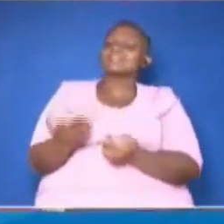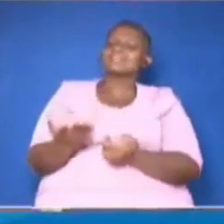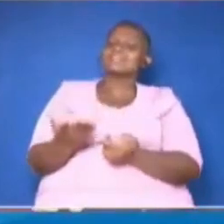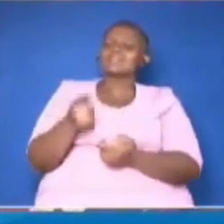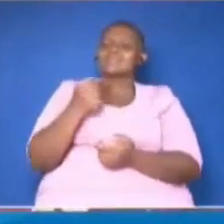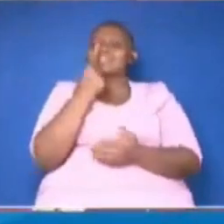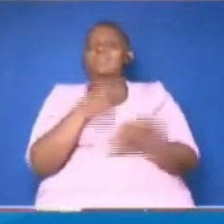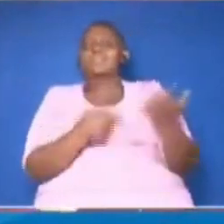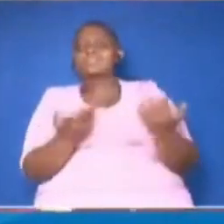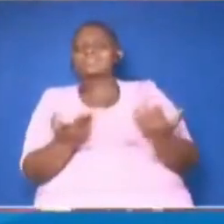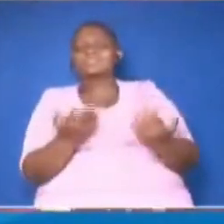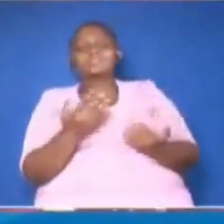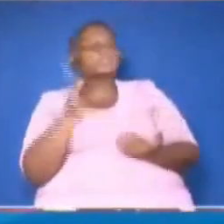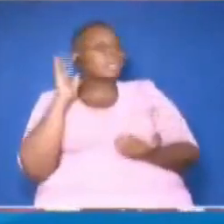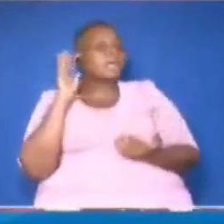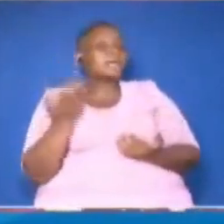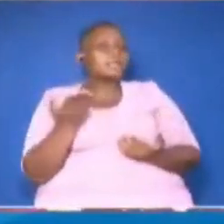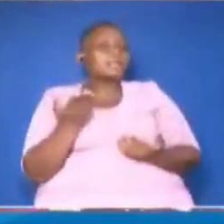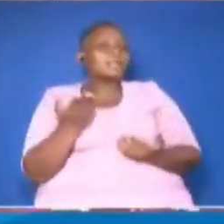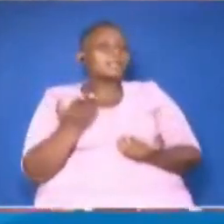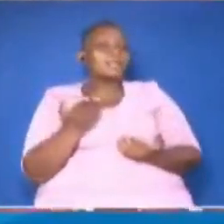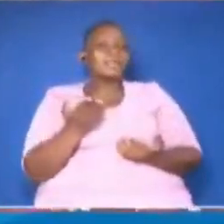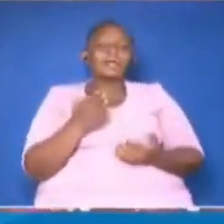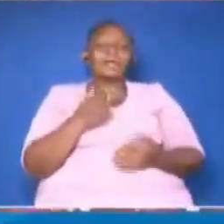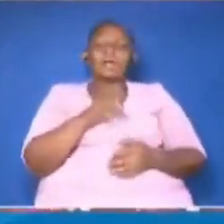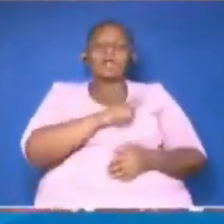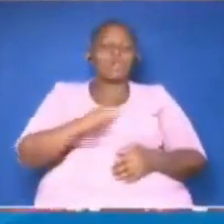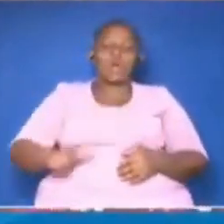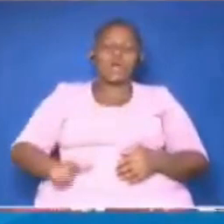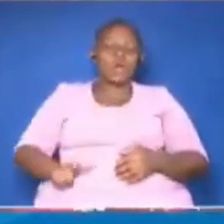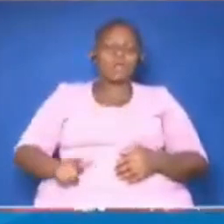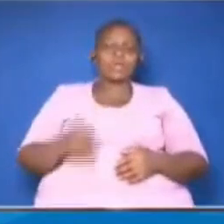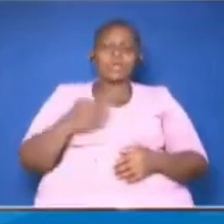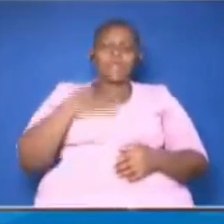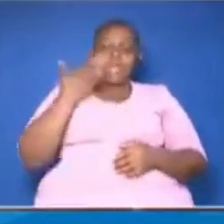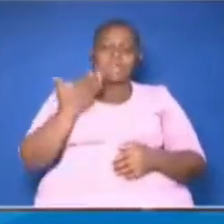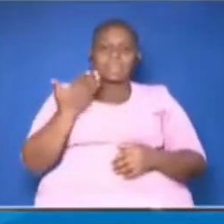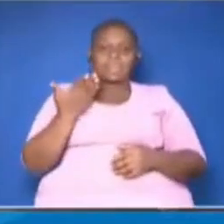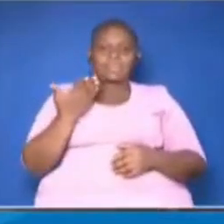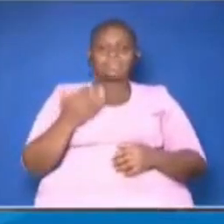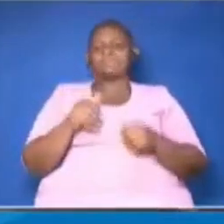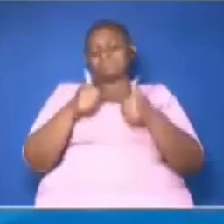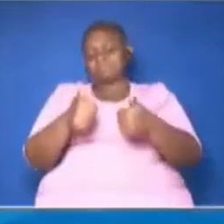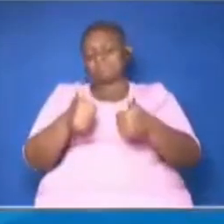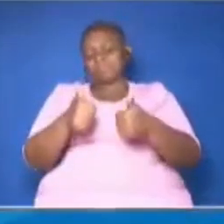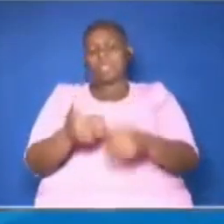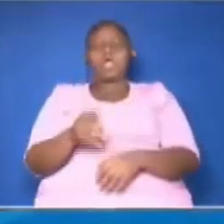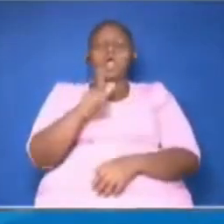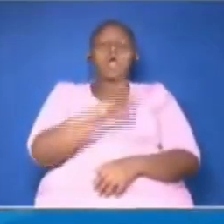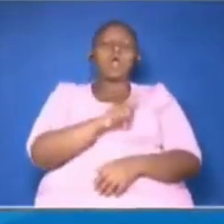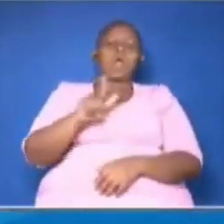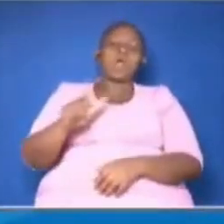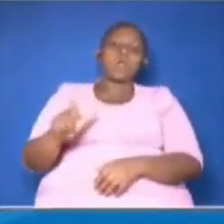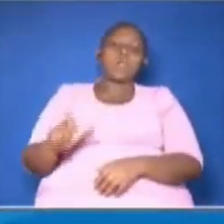Ati mmesema Bwana hu sehemu yangu. Aya. Bwana hu